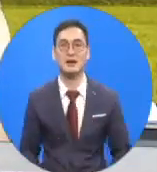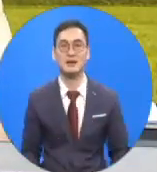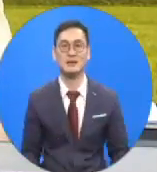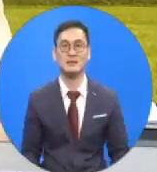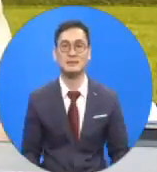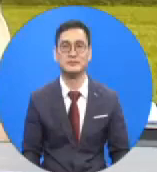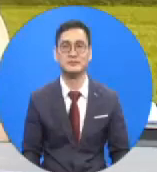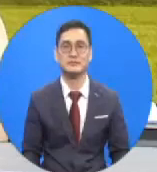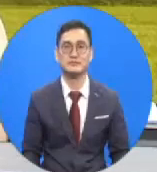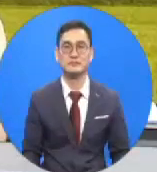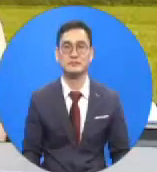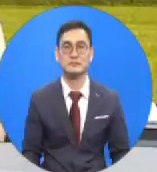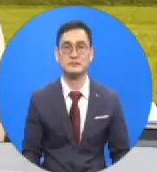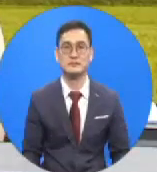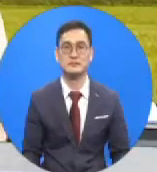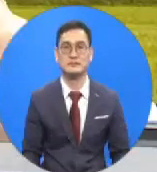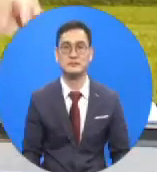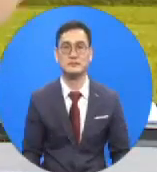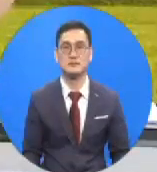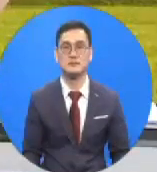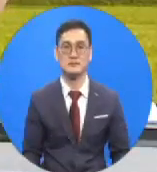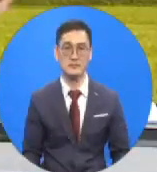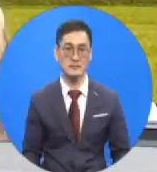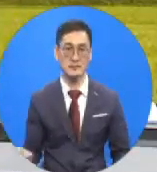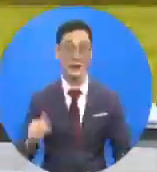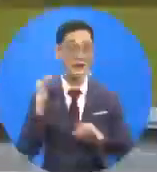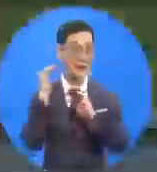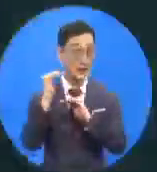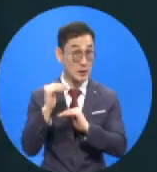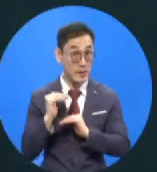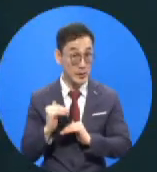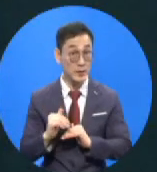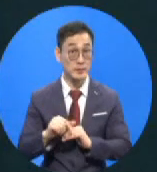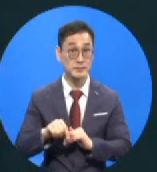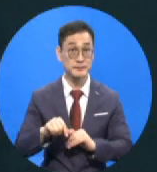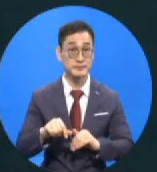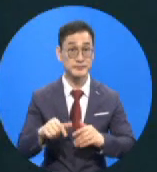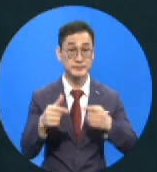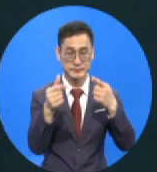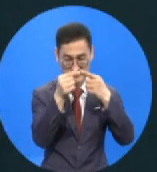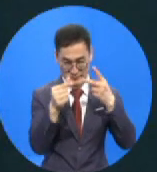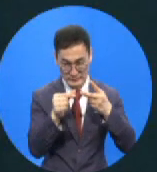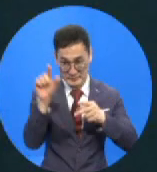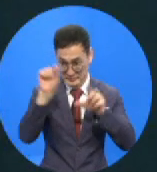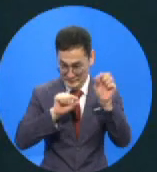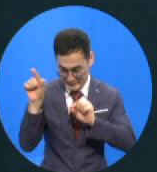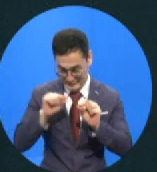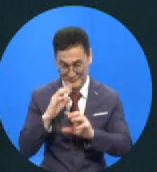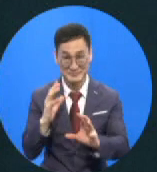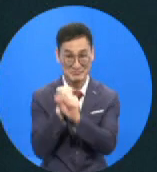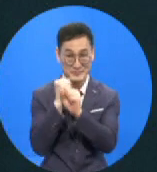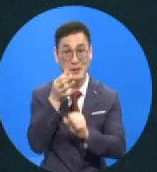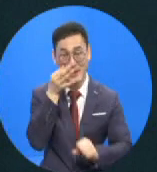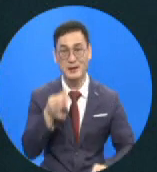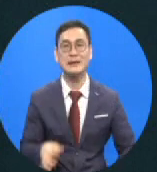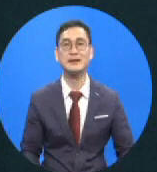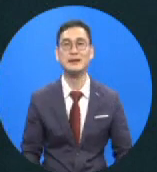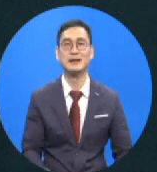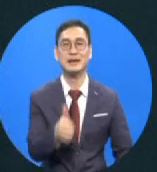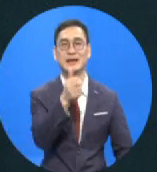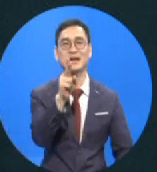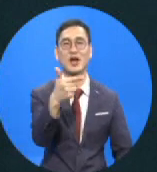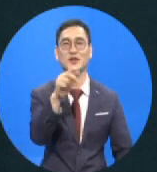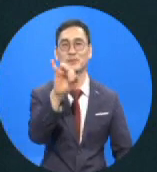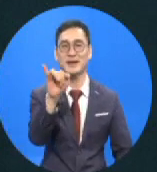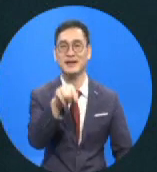영상을 함께 보시면 그 일부 문단이 앞 끌자 만 이렇게 따로 떼서 읽어보며 함께 보실까요 현미 해